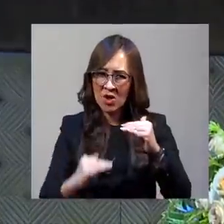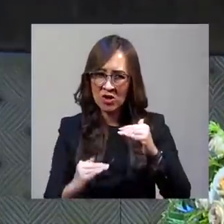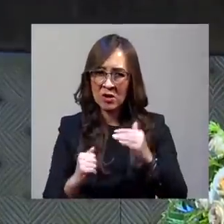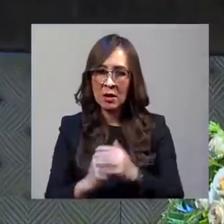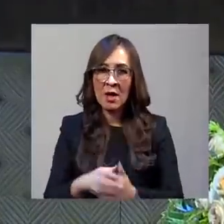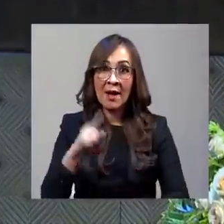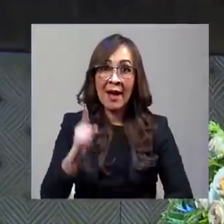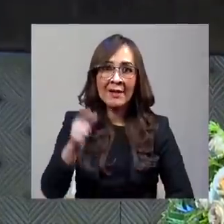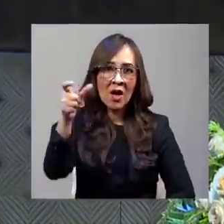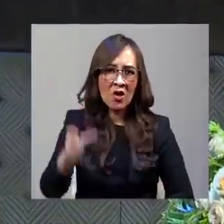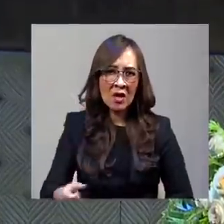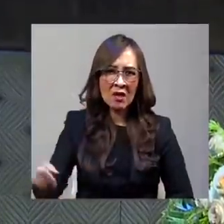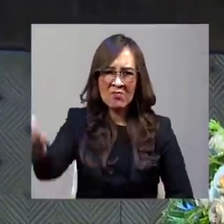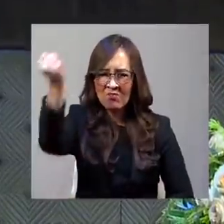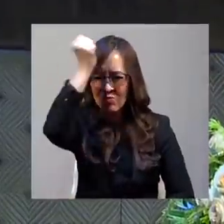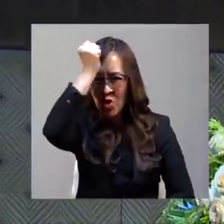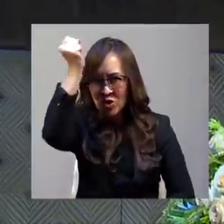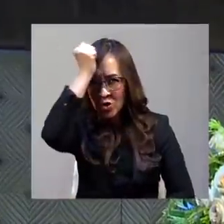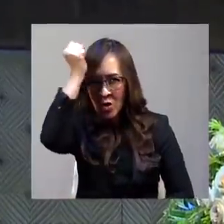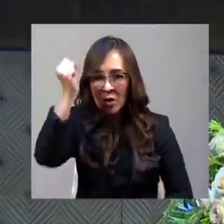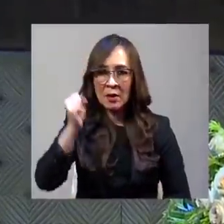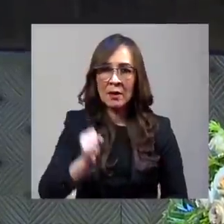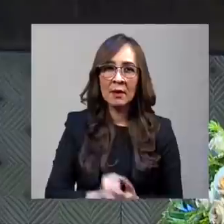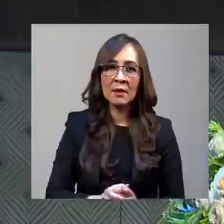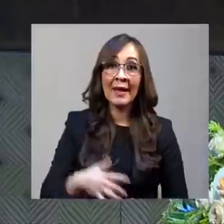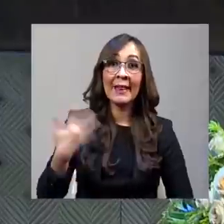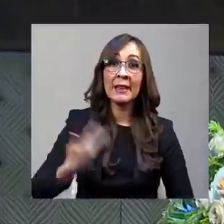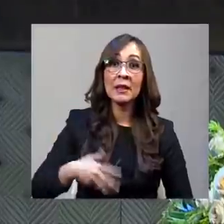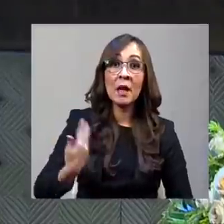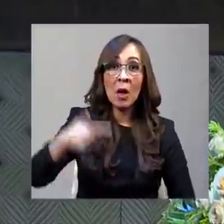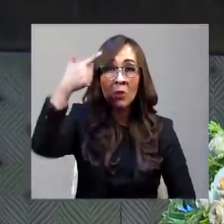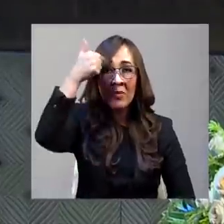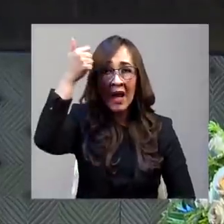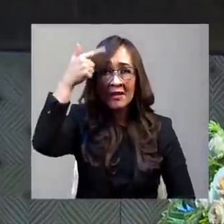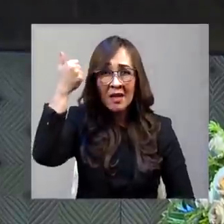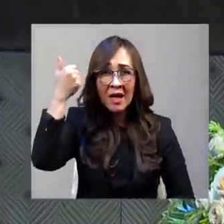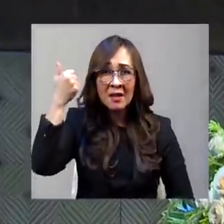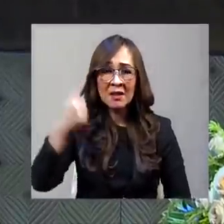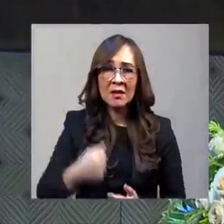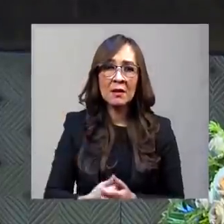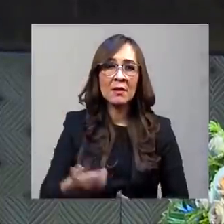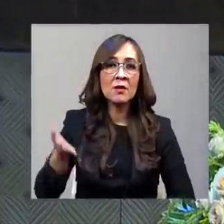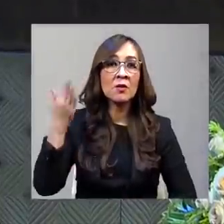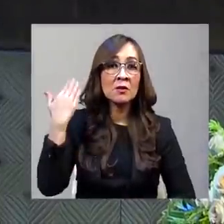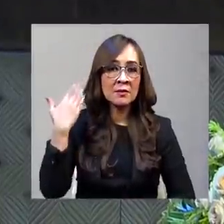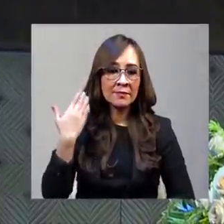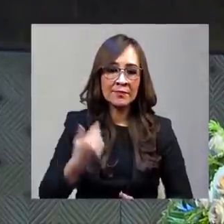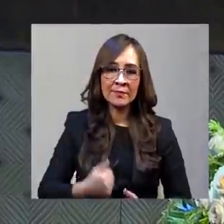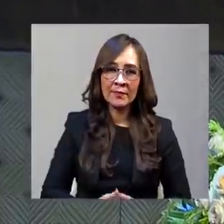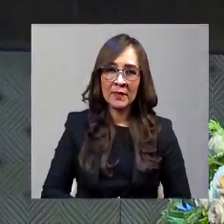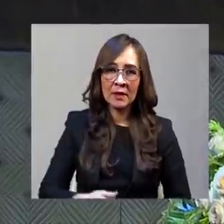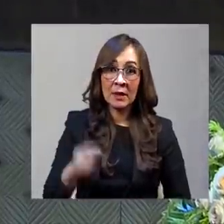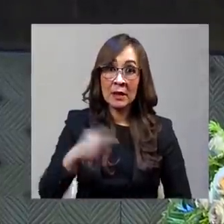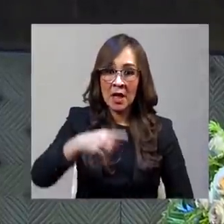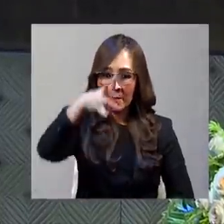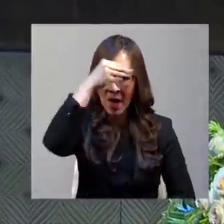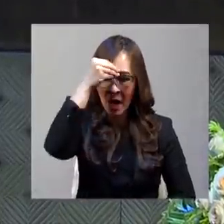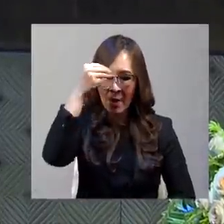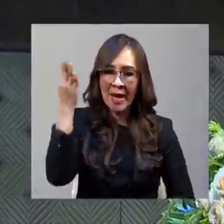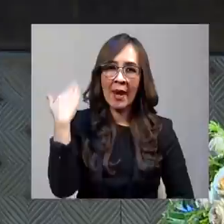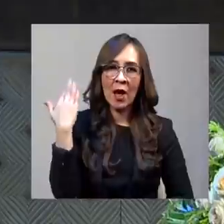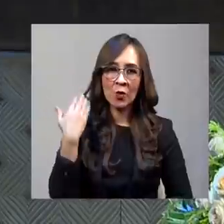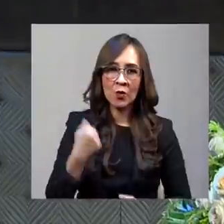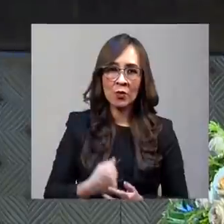yang bodoh yang tidak mau belajar dari kesalahan masa lalunya. Dan orang yang tidak mau belajar dalam pengalaman masa lalunya, dia